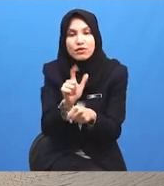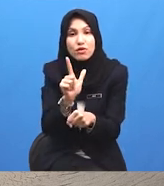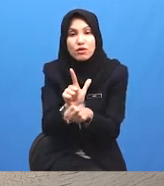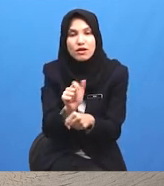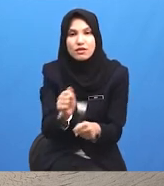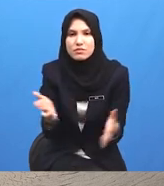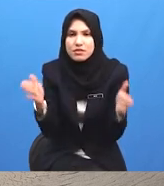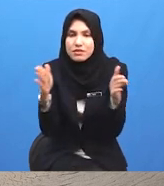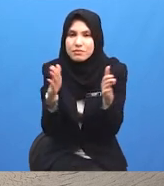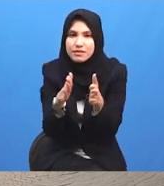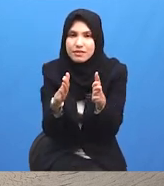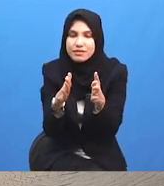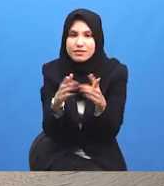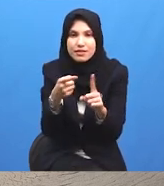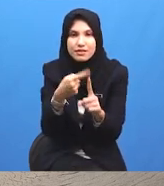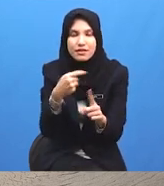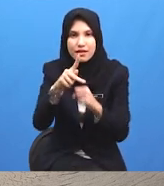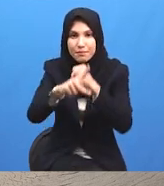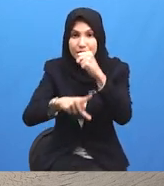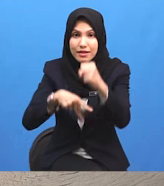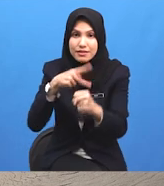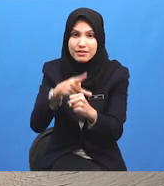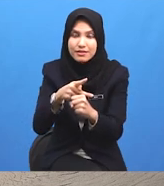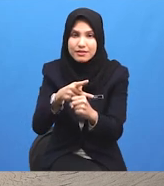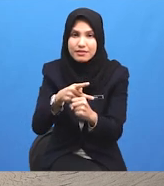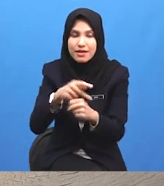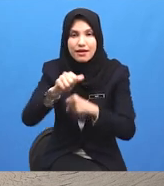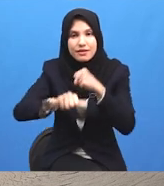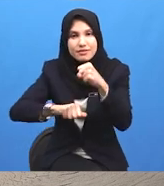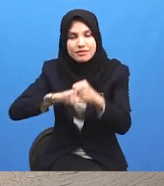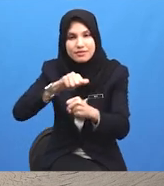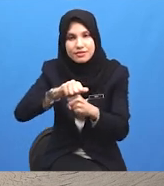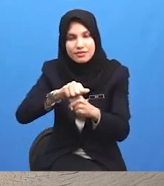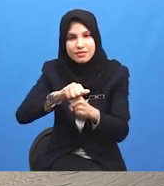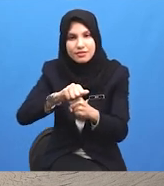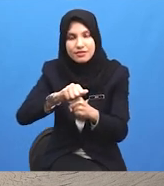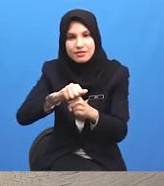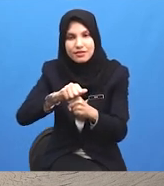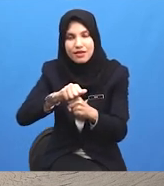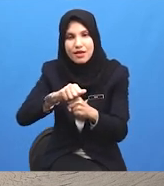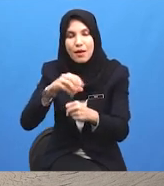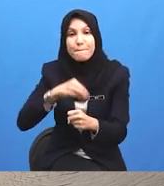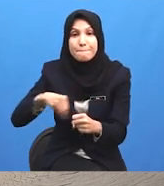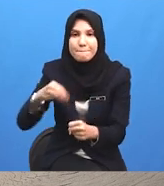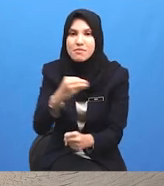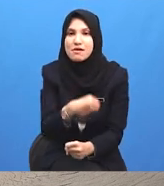bersaiz lebih kecil daripada planet. Asteroid beredar secara